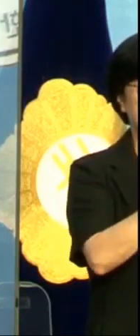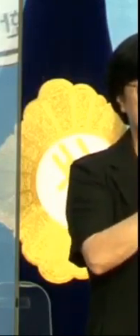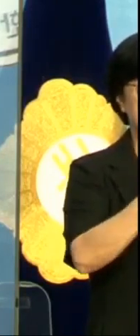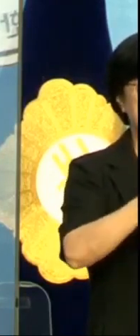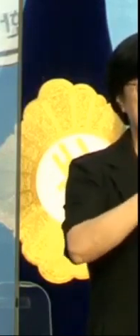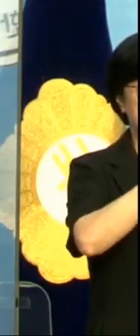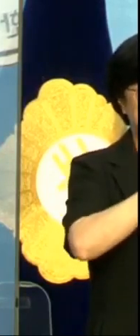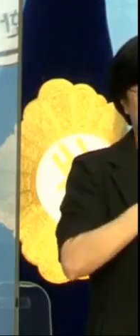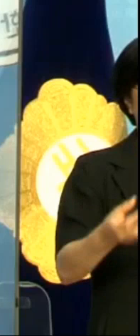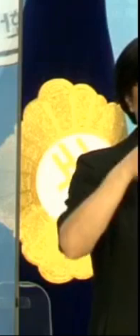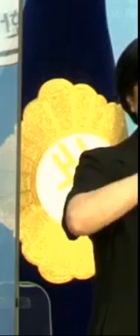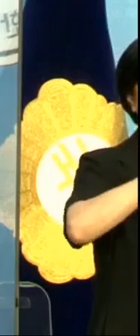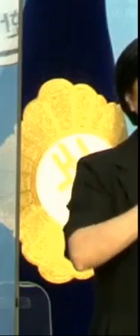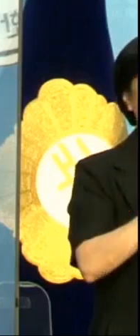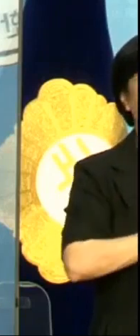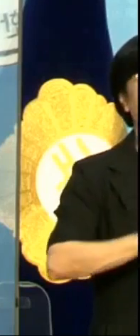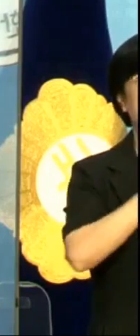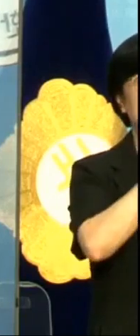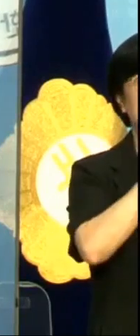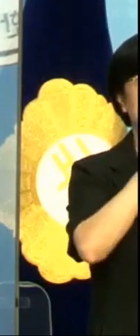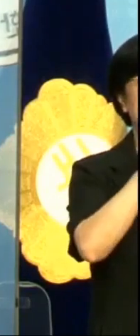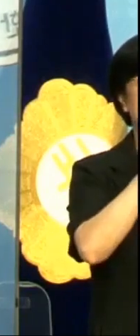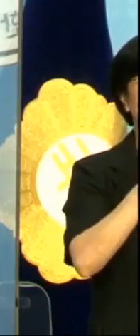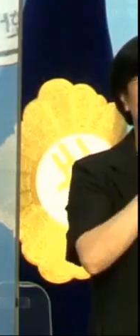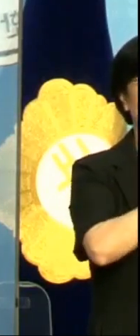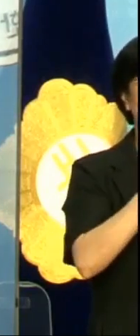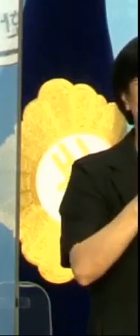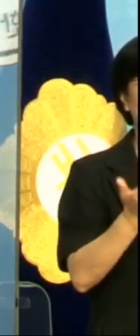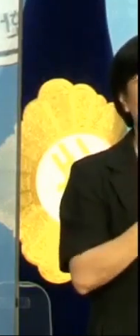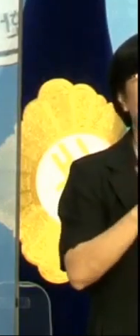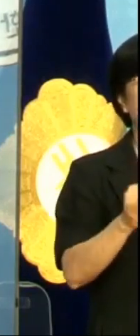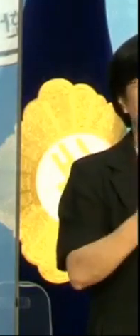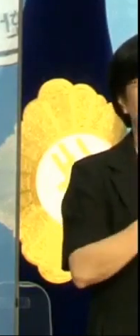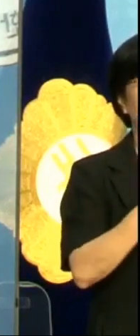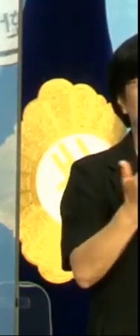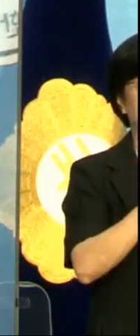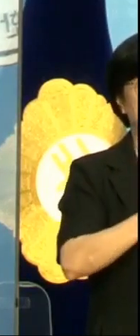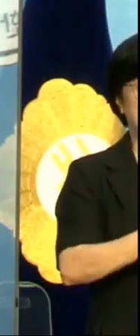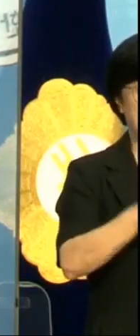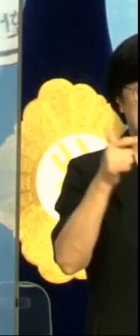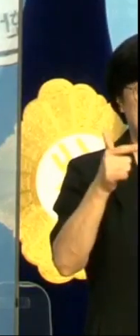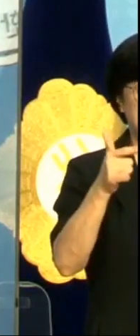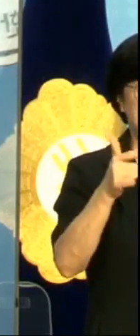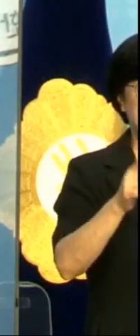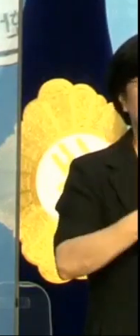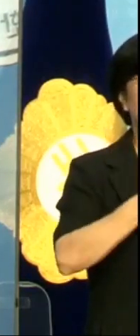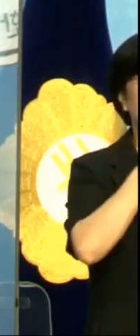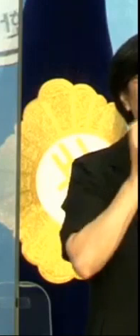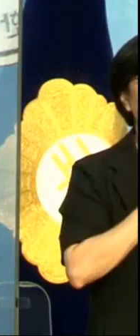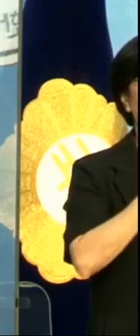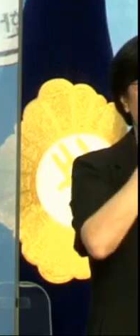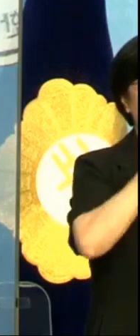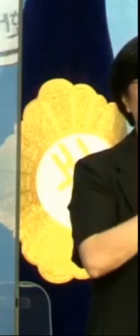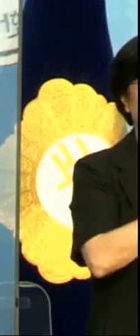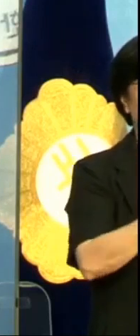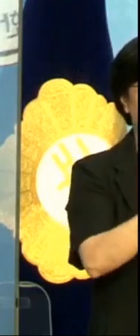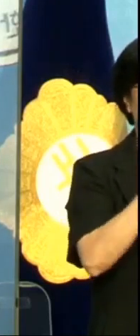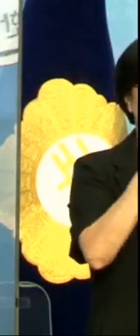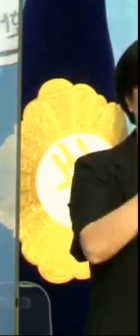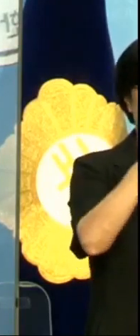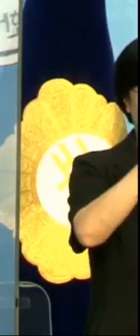도입해서 공직자윤리법 을 대풍 강화하는 내용 입니다 지금까지 공직자 의 사익추구 행위를 방지하기 위한 법률로